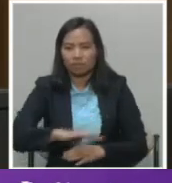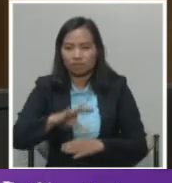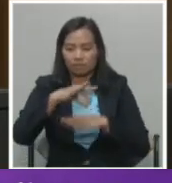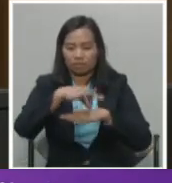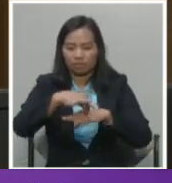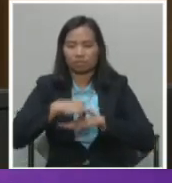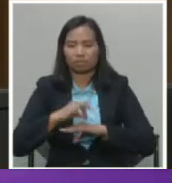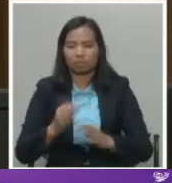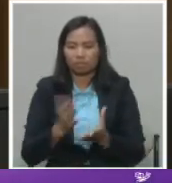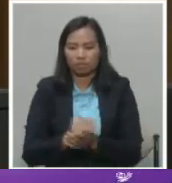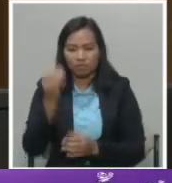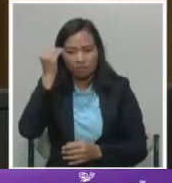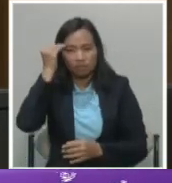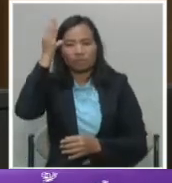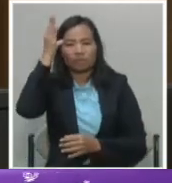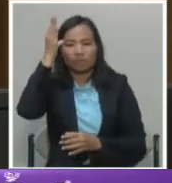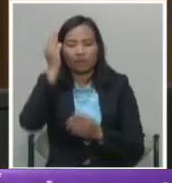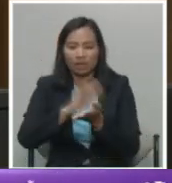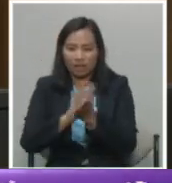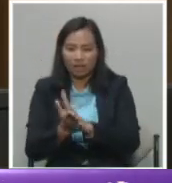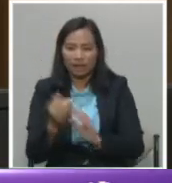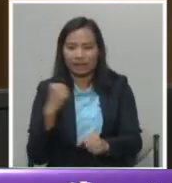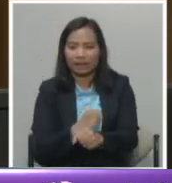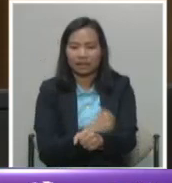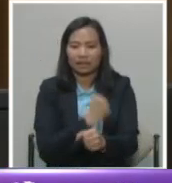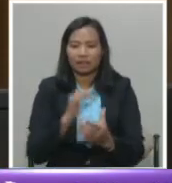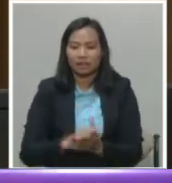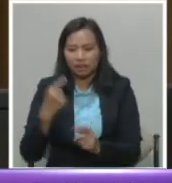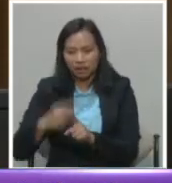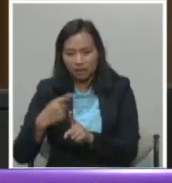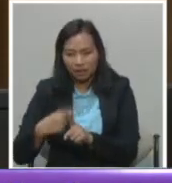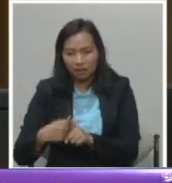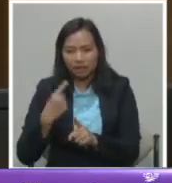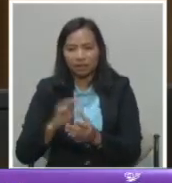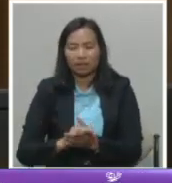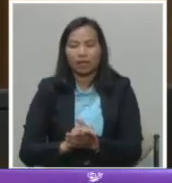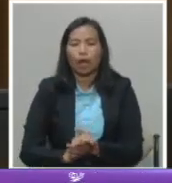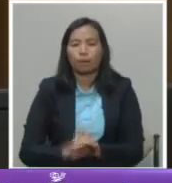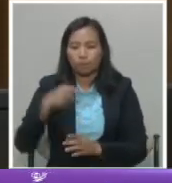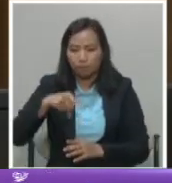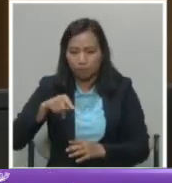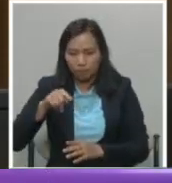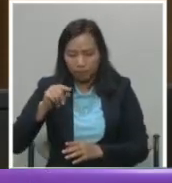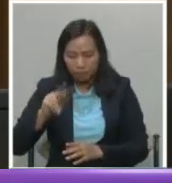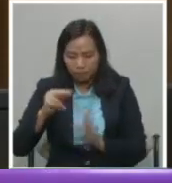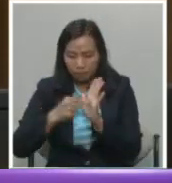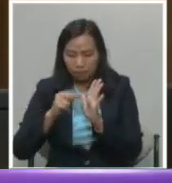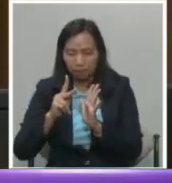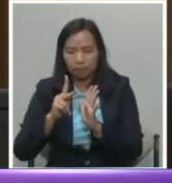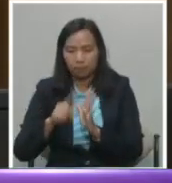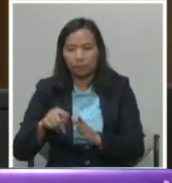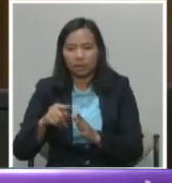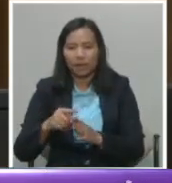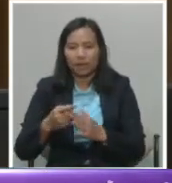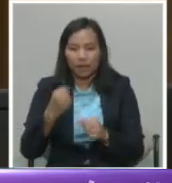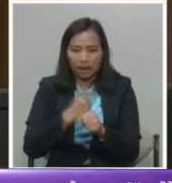าเดิมนะคนที่มีความรู้ความสามารถพิเศษผมก็ไปปรับเรื่องการจ้างงานชั่วคราวจ้างงานพนักงานชั่วคราวพนักงานแอดฮอกทำเพื่อจบภารกิจ